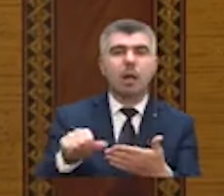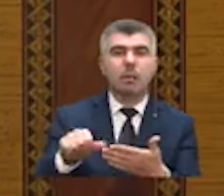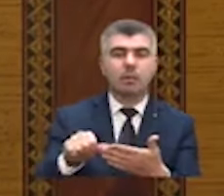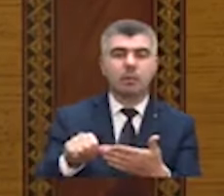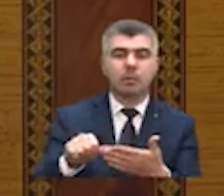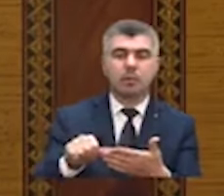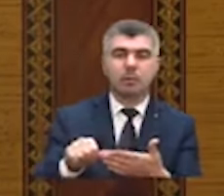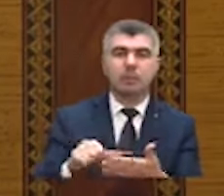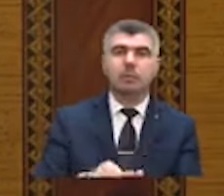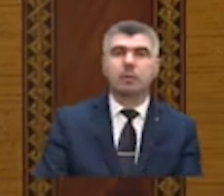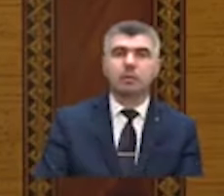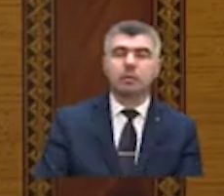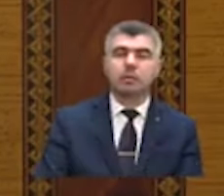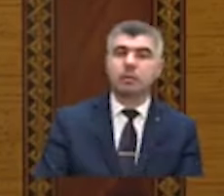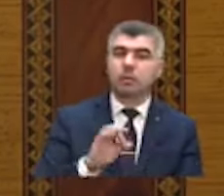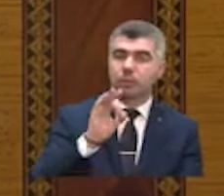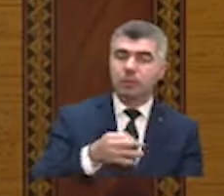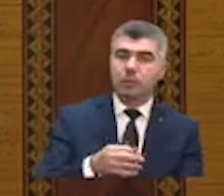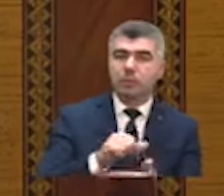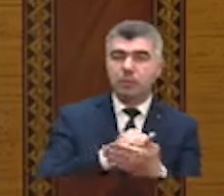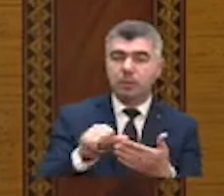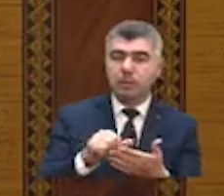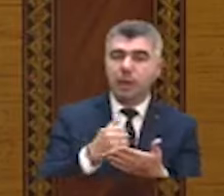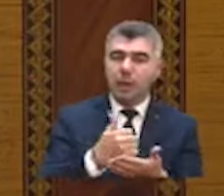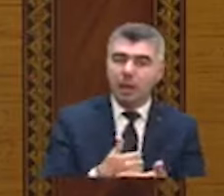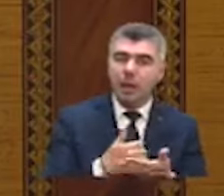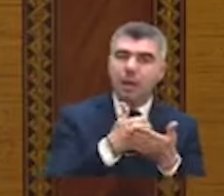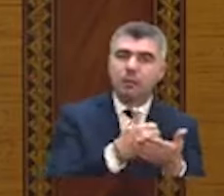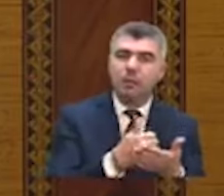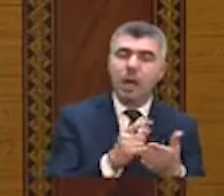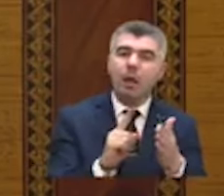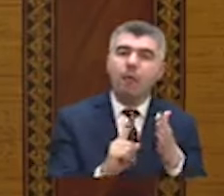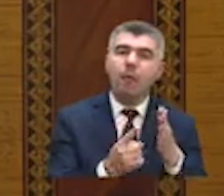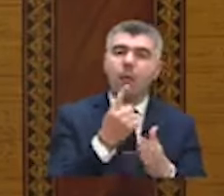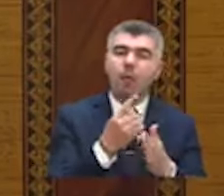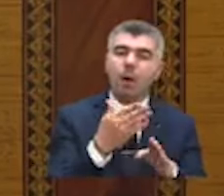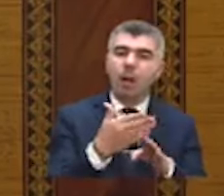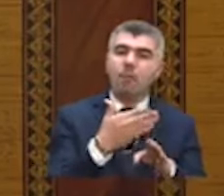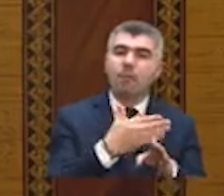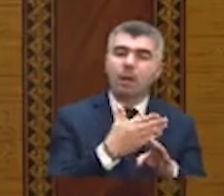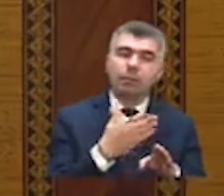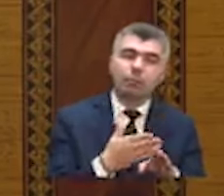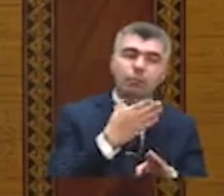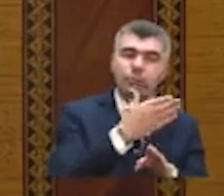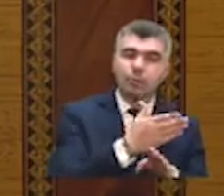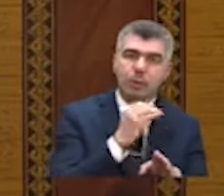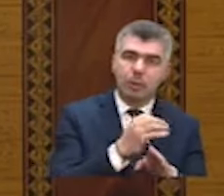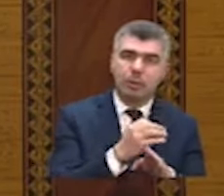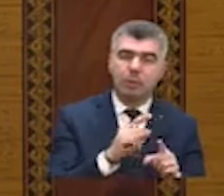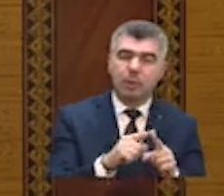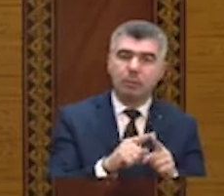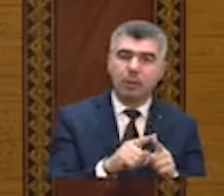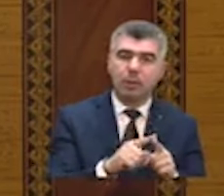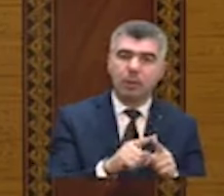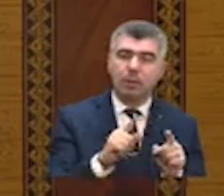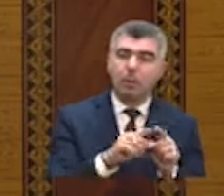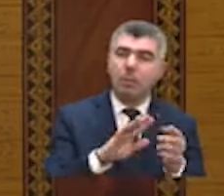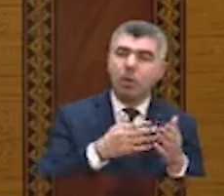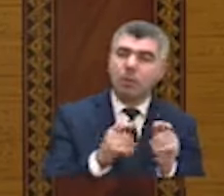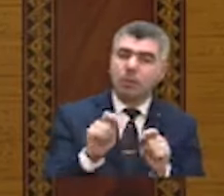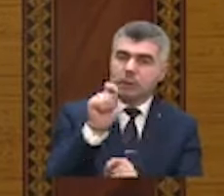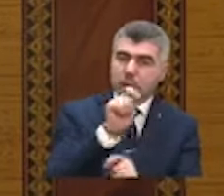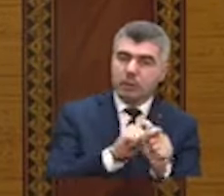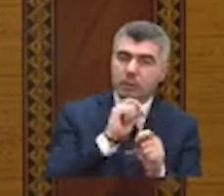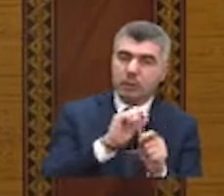يعني مادام انه تقبل كتعطي التمويل مسبق لانه احنا مايمكنش نعطيو التمويل حتى كيسال الاستثمارات